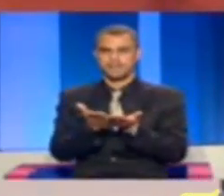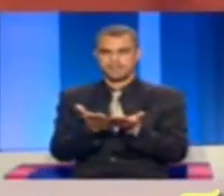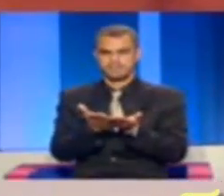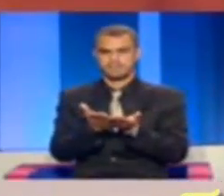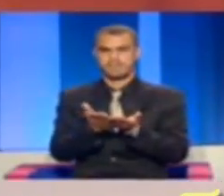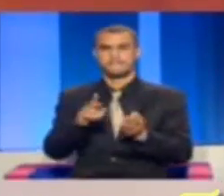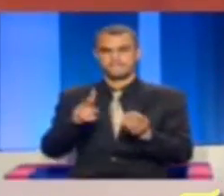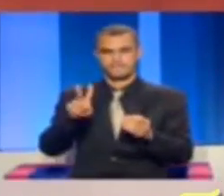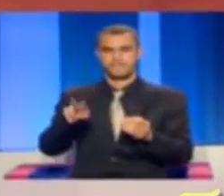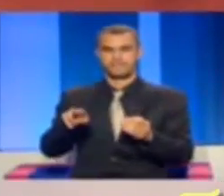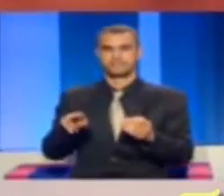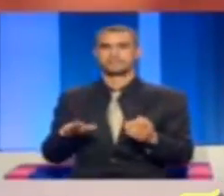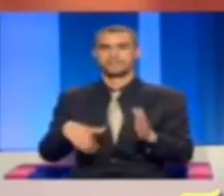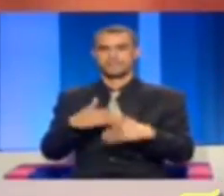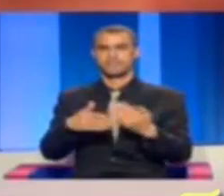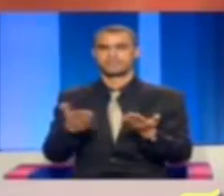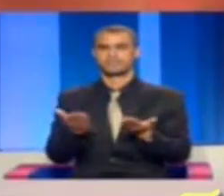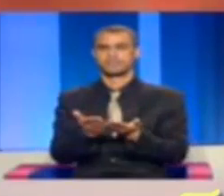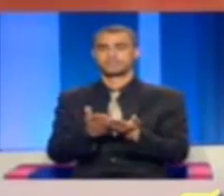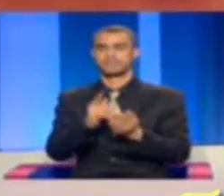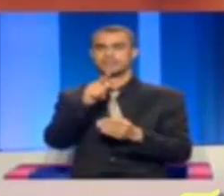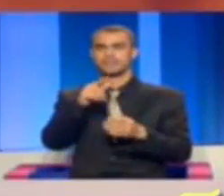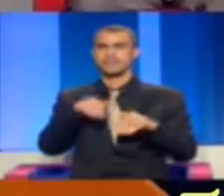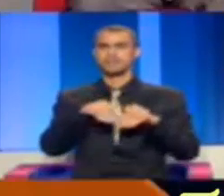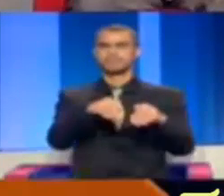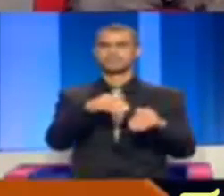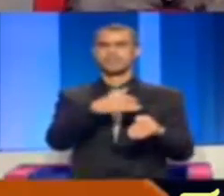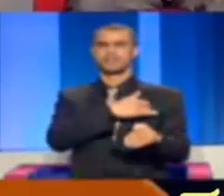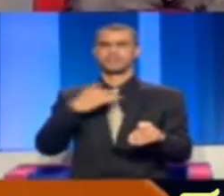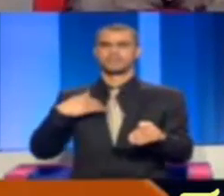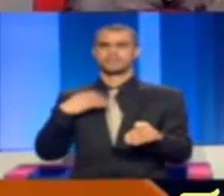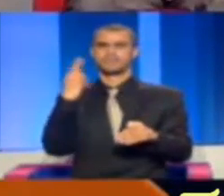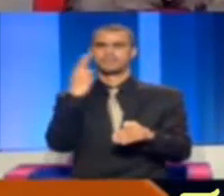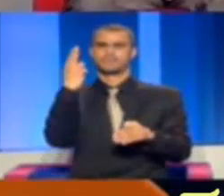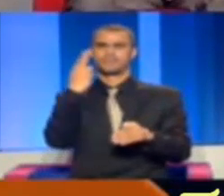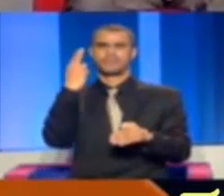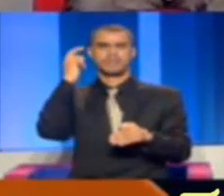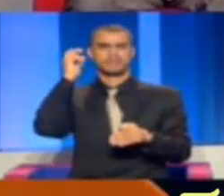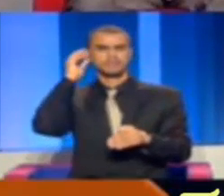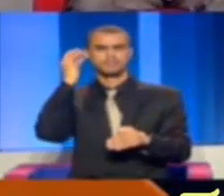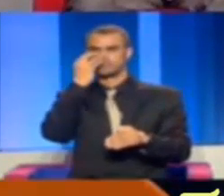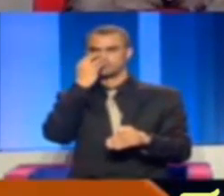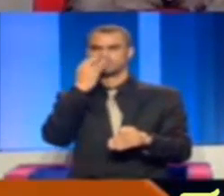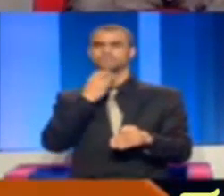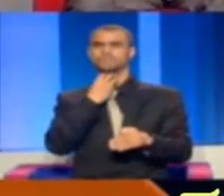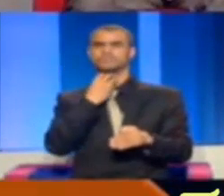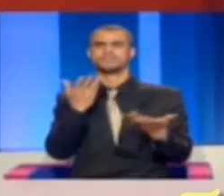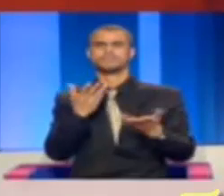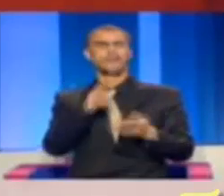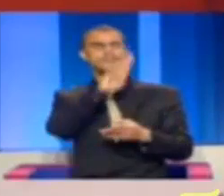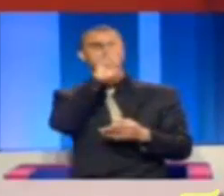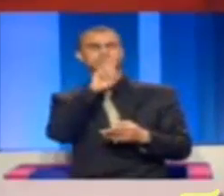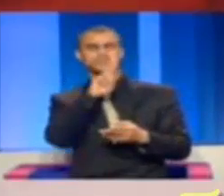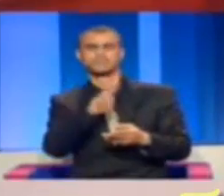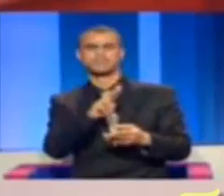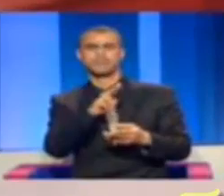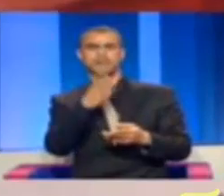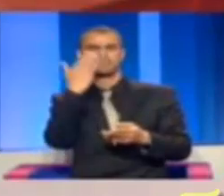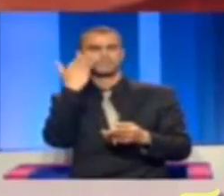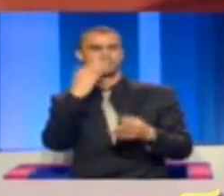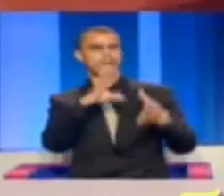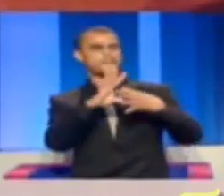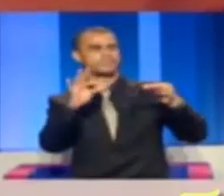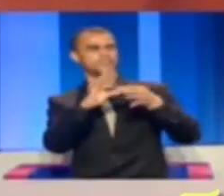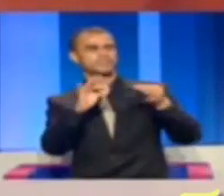اليوم المساله ديال التعليم. نواصل مع البروفيسور محمد محتار، عرفتي لنا الصمام وفصلناه على هذه المساله ديال البكم او